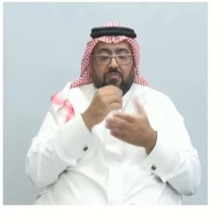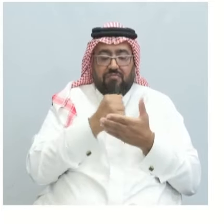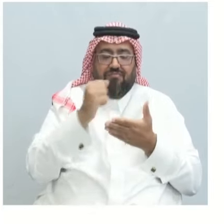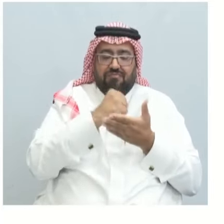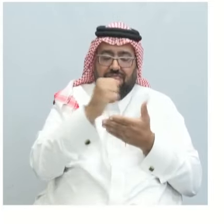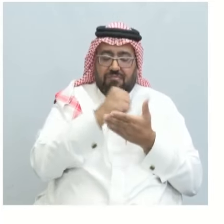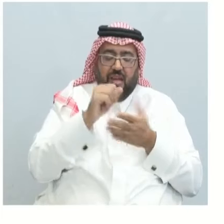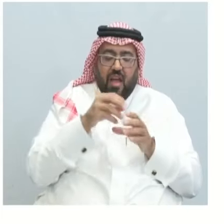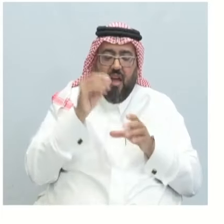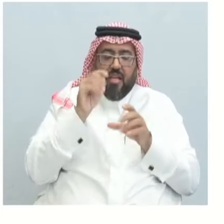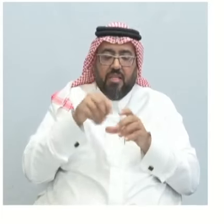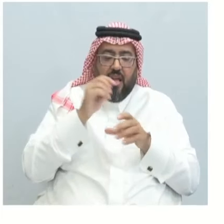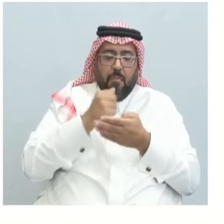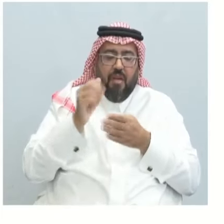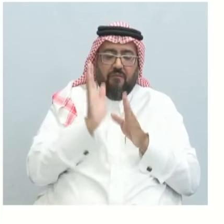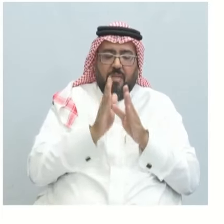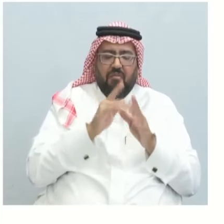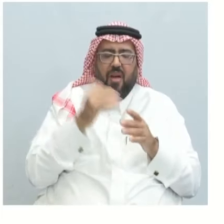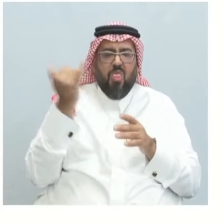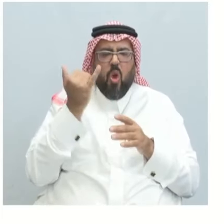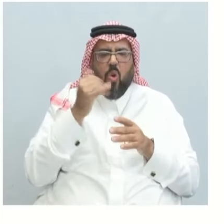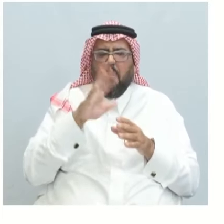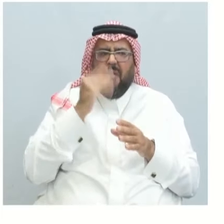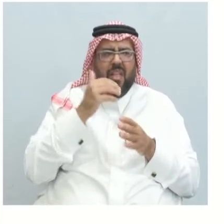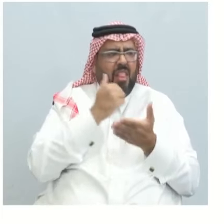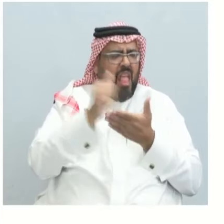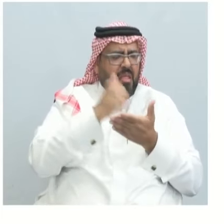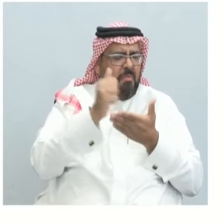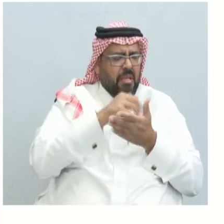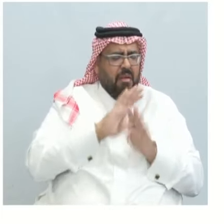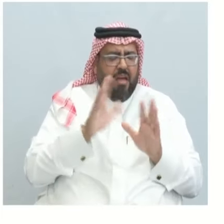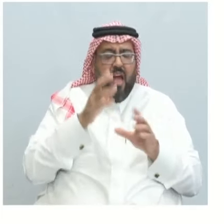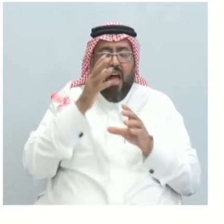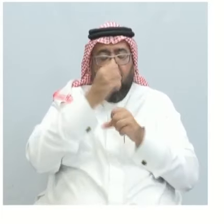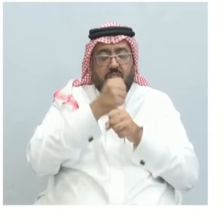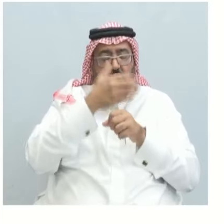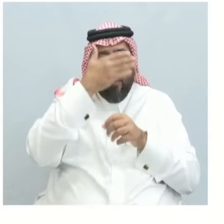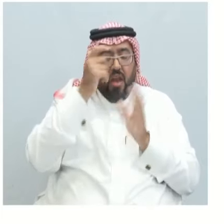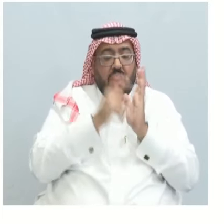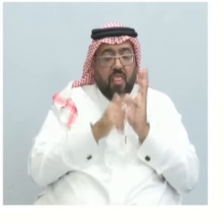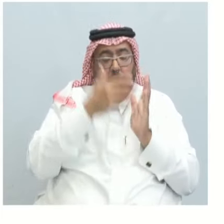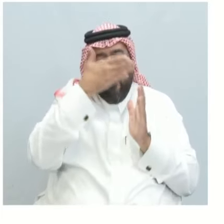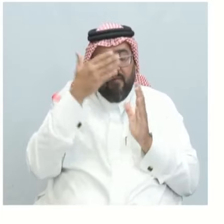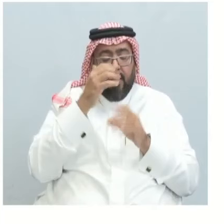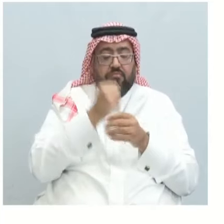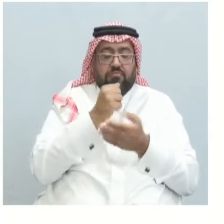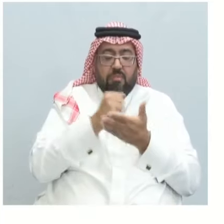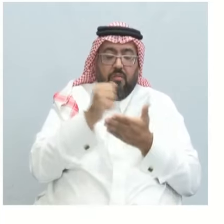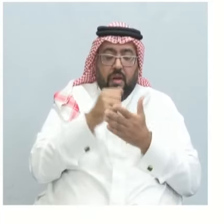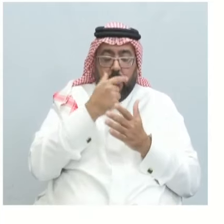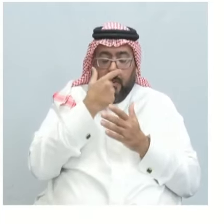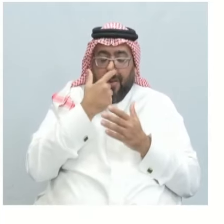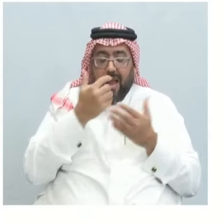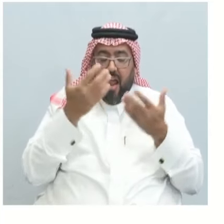المحذوفات وحذف الملفات غير الضروريه التي يحتفظ بها النظام على محرك الاقراص